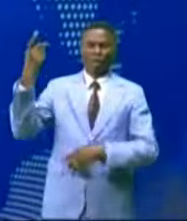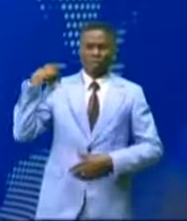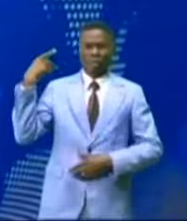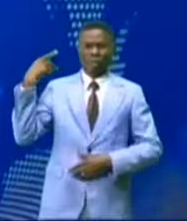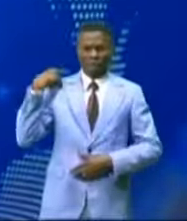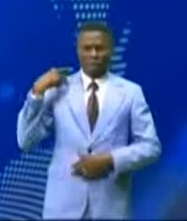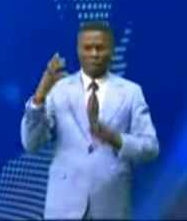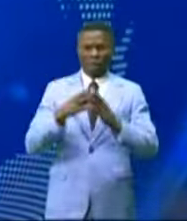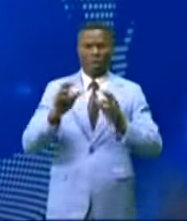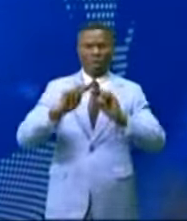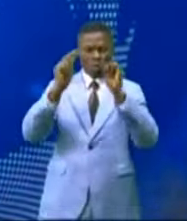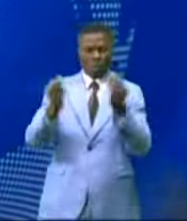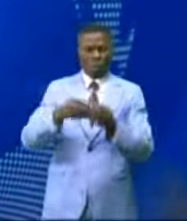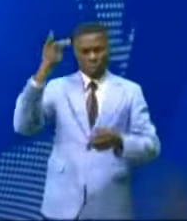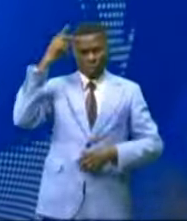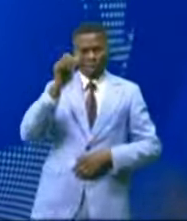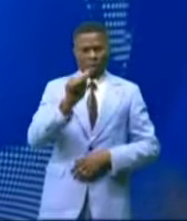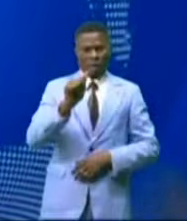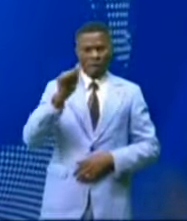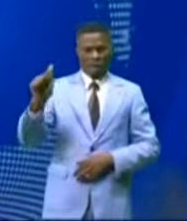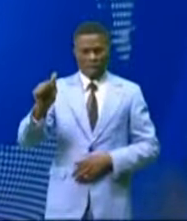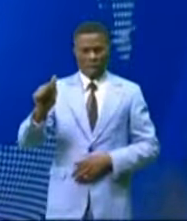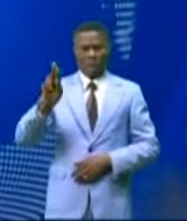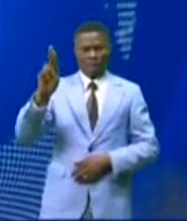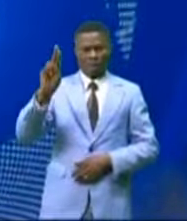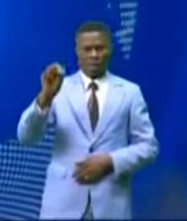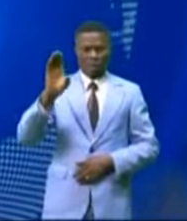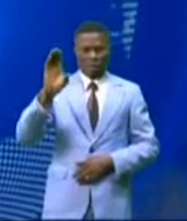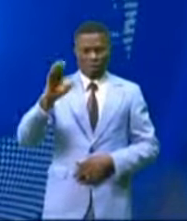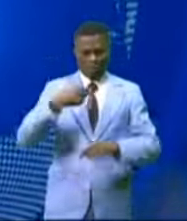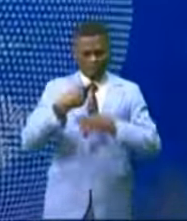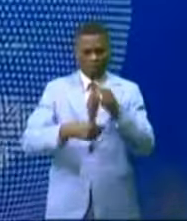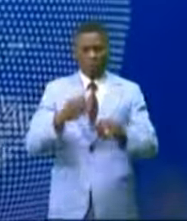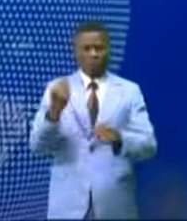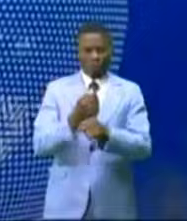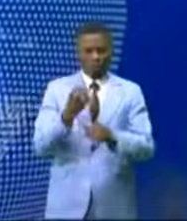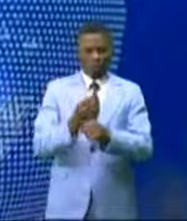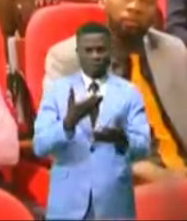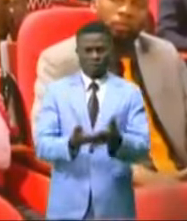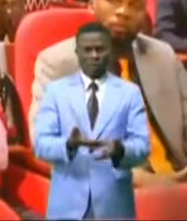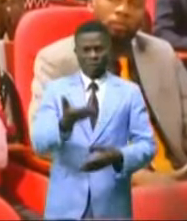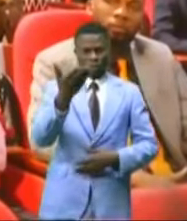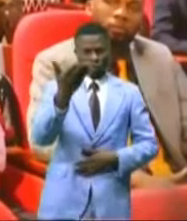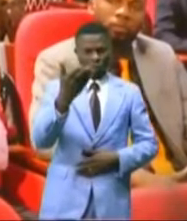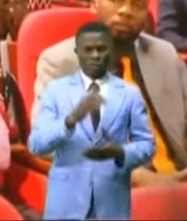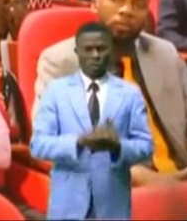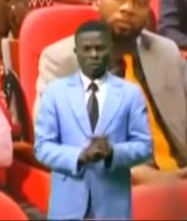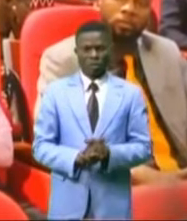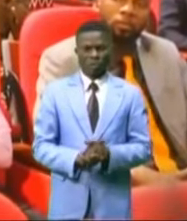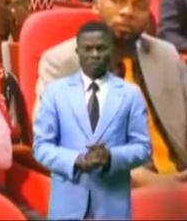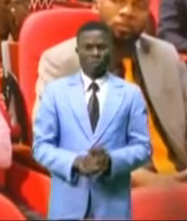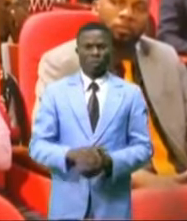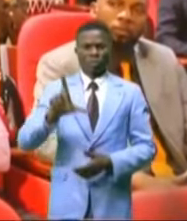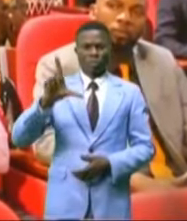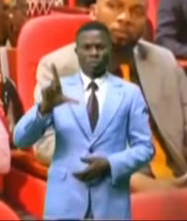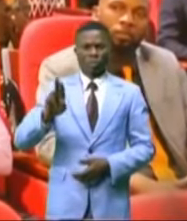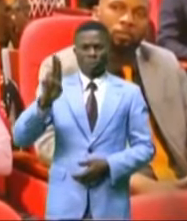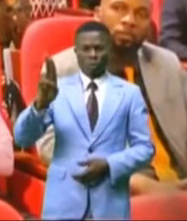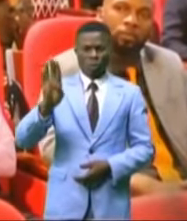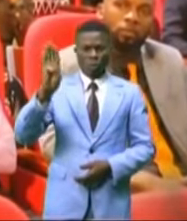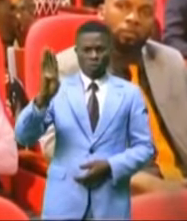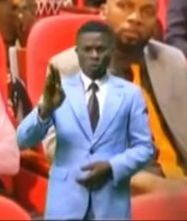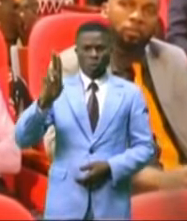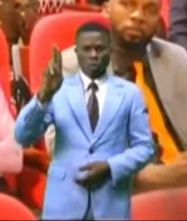c'est avec son regroupement à aunc qu'elle profite de se lancer dans la bataille le territoire de lououi est notamment représenté à